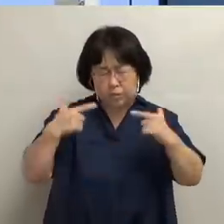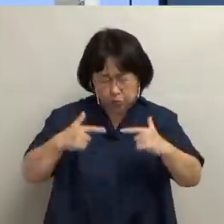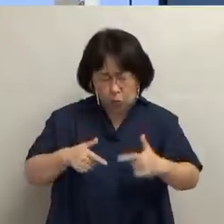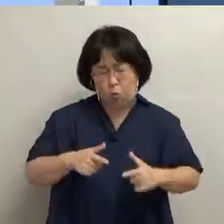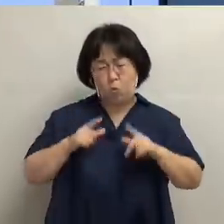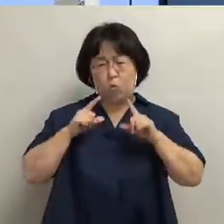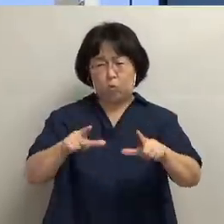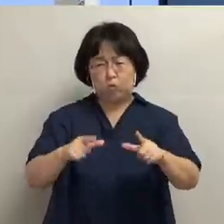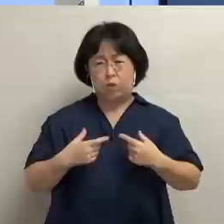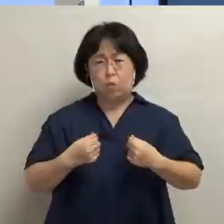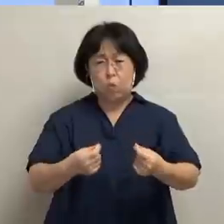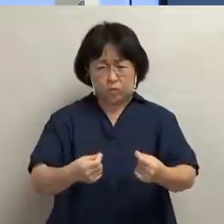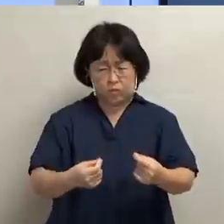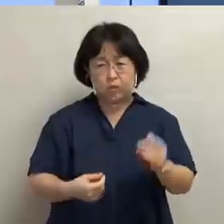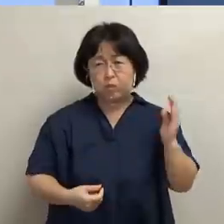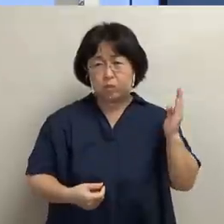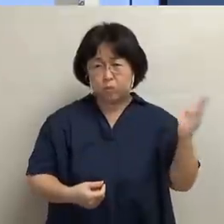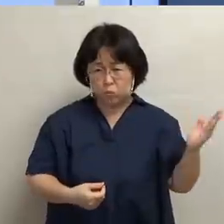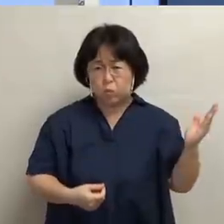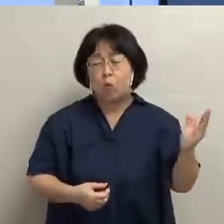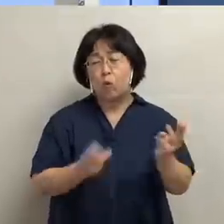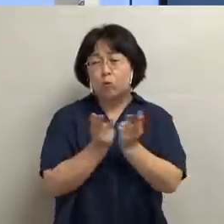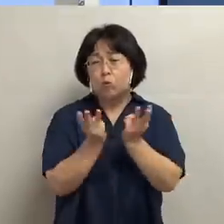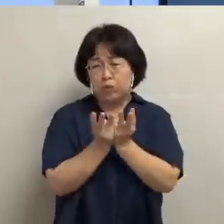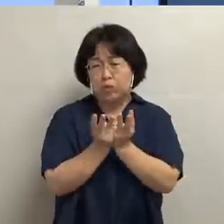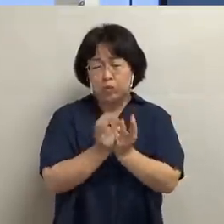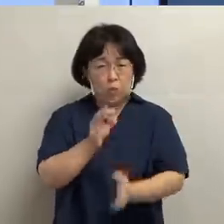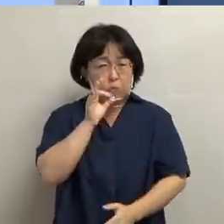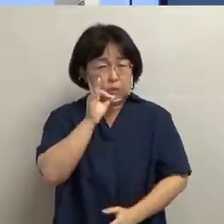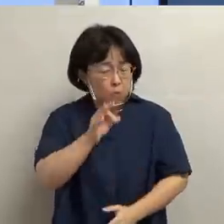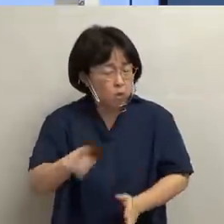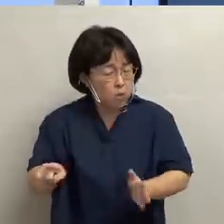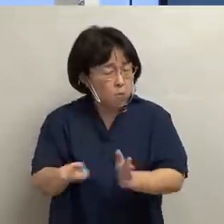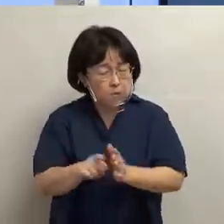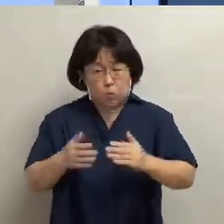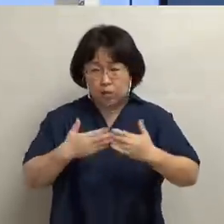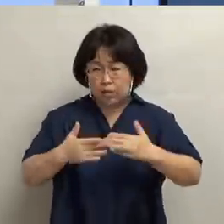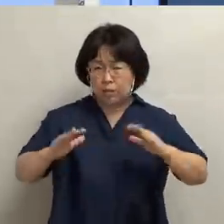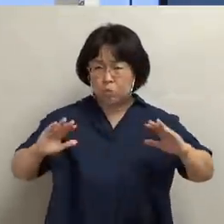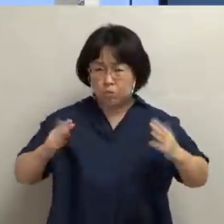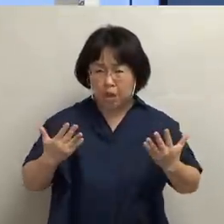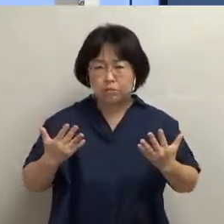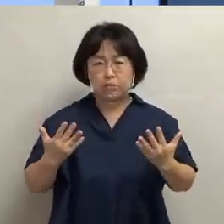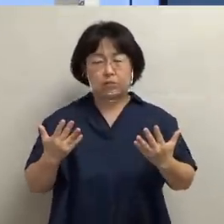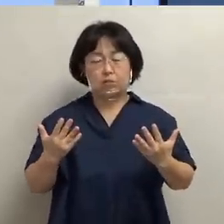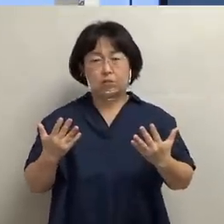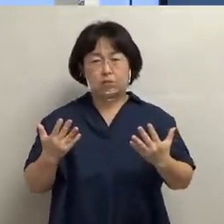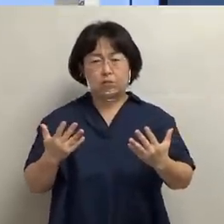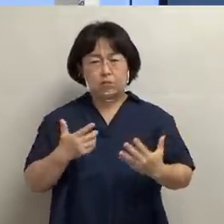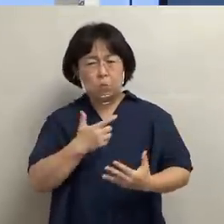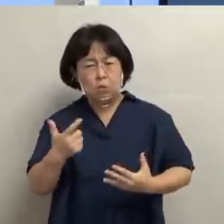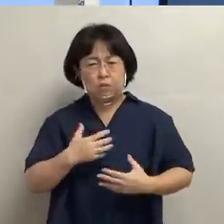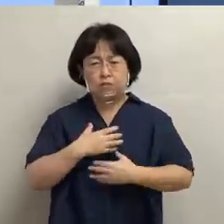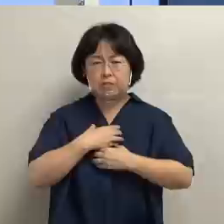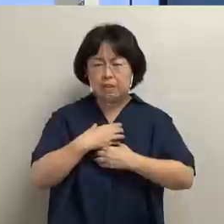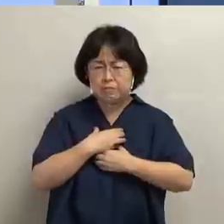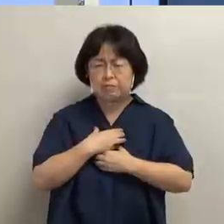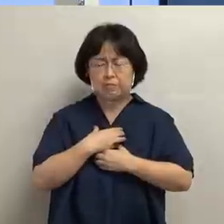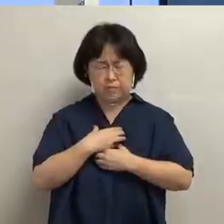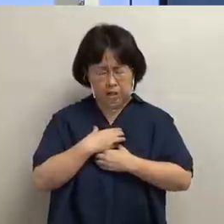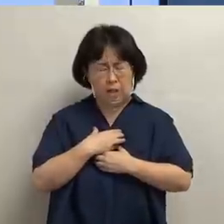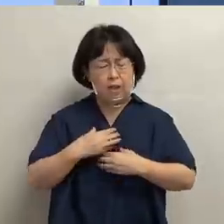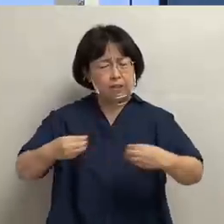これこの数字を見てもですねこれまで経験したことのない非常に危険な感染レベルだと